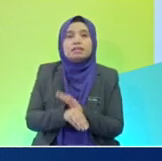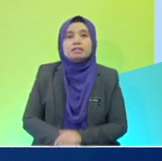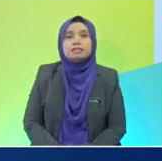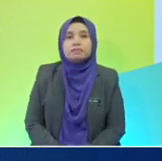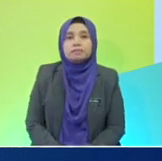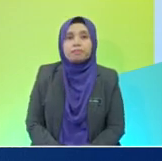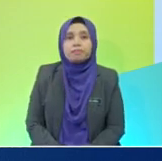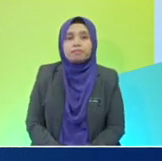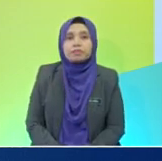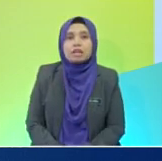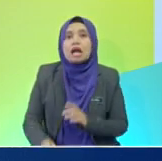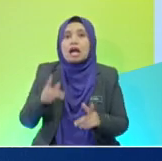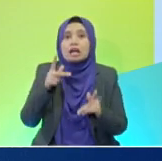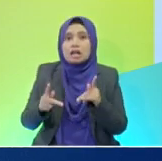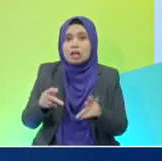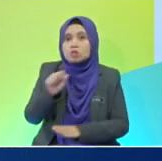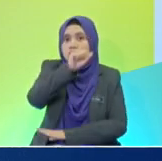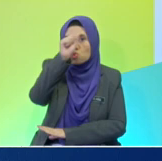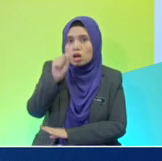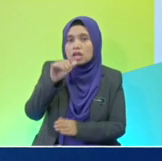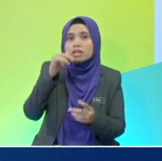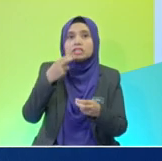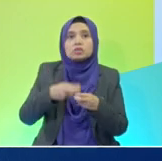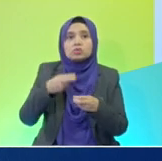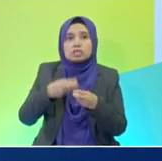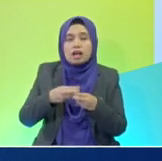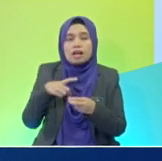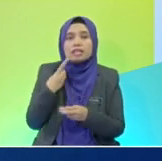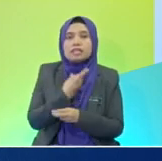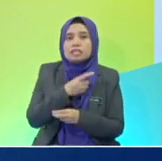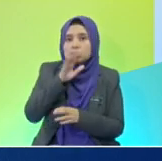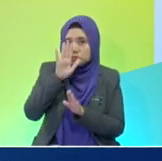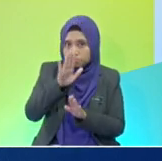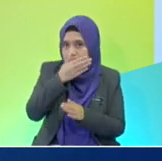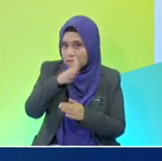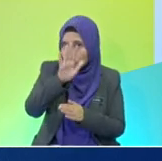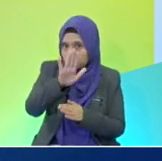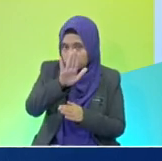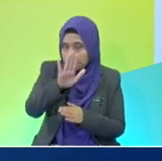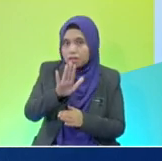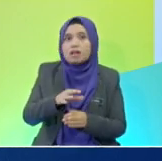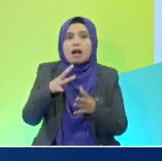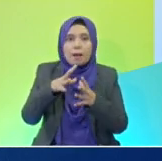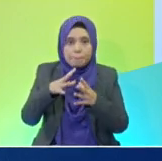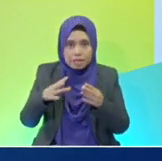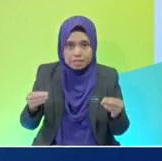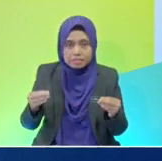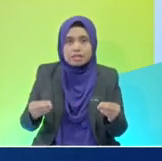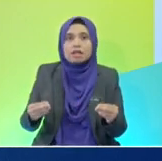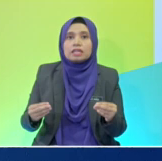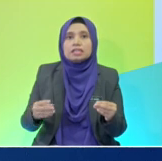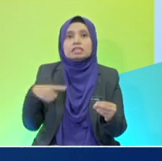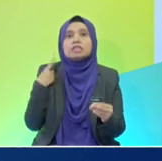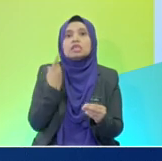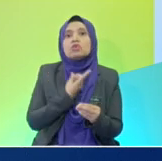kalau inces ketika Kalian membaca persoalan itu susah kita pergi kepada soal dan seterusnya udah selesai nanti kita patah balik